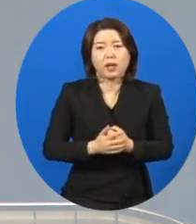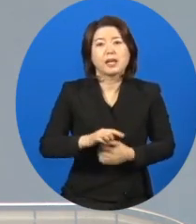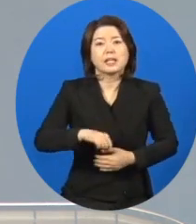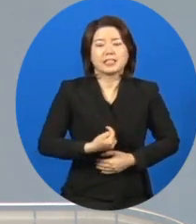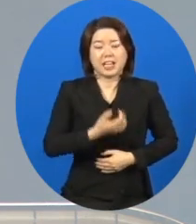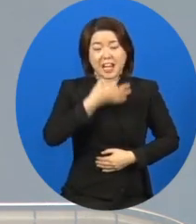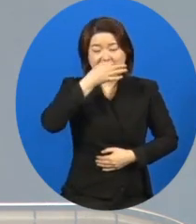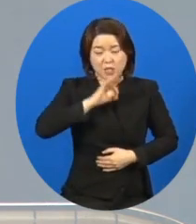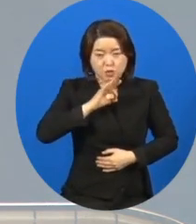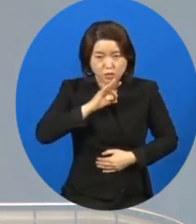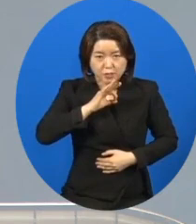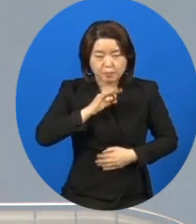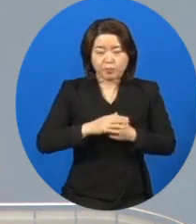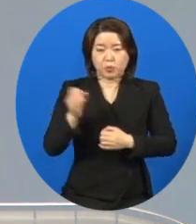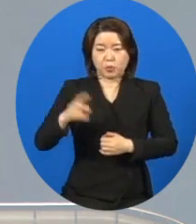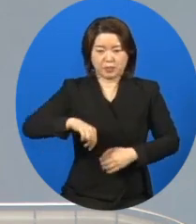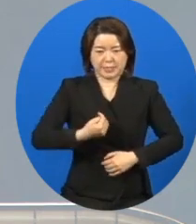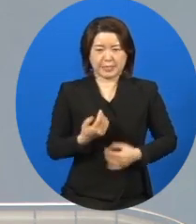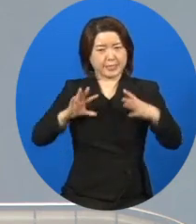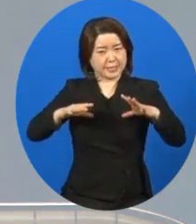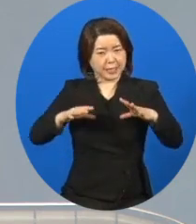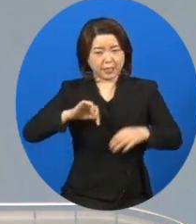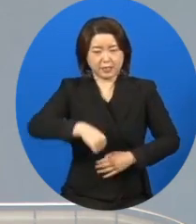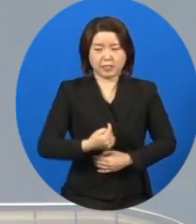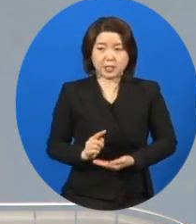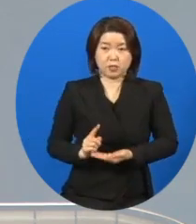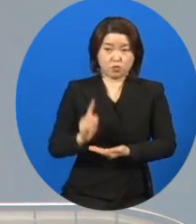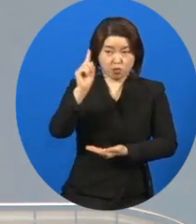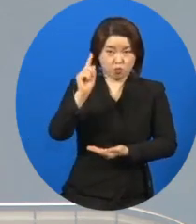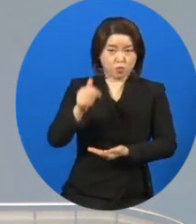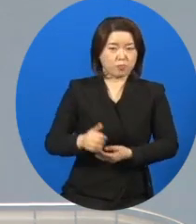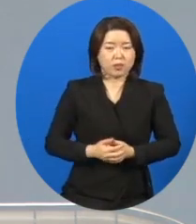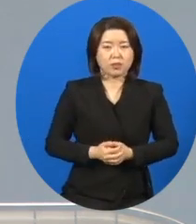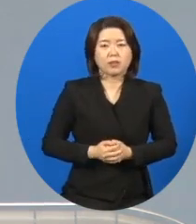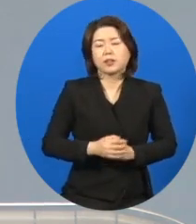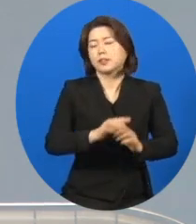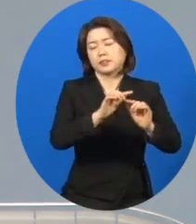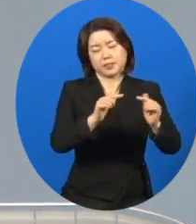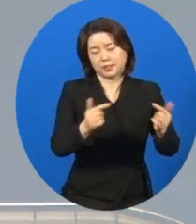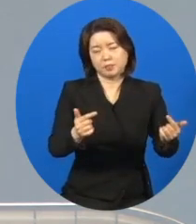자기 유익을 구하고 자기를 자랑하고 자기를 높이고 아니고